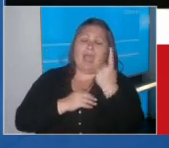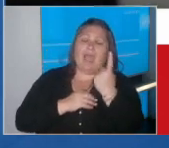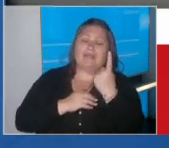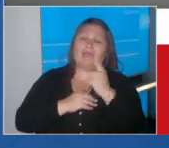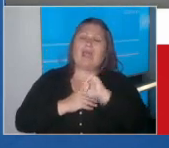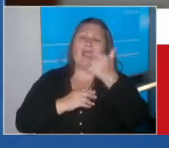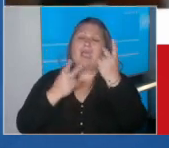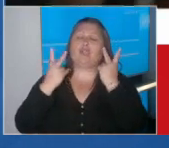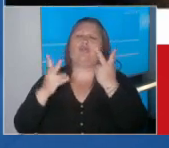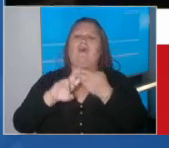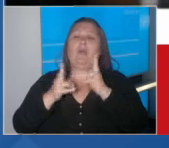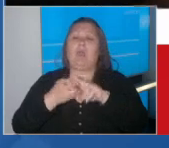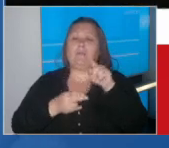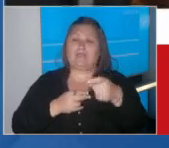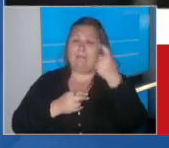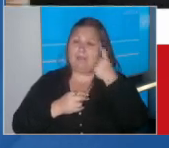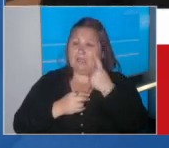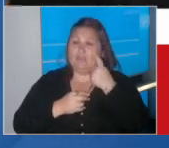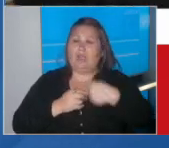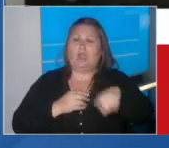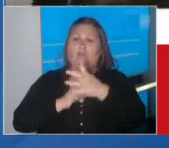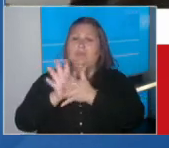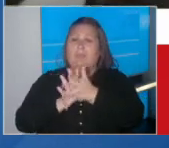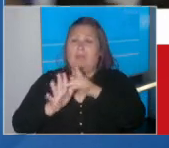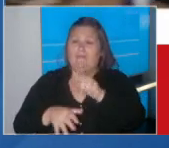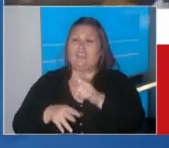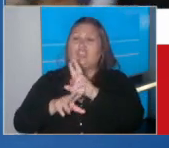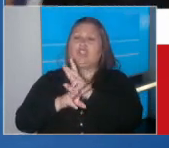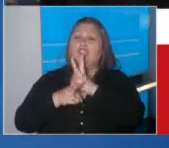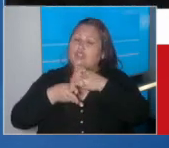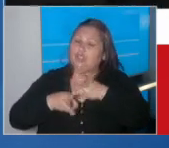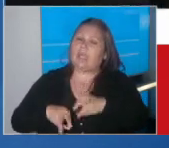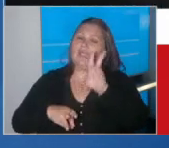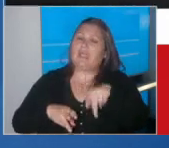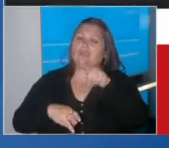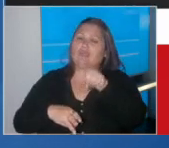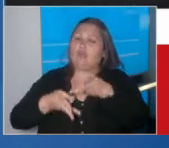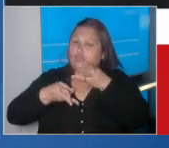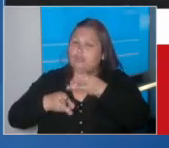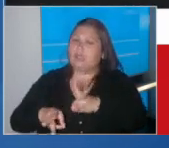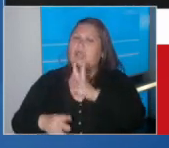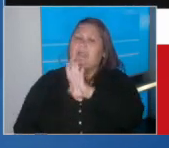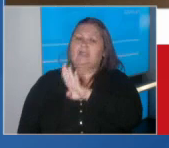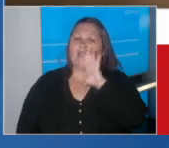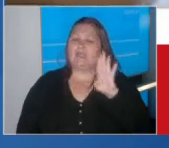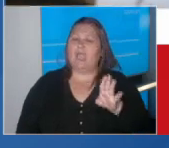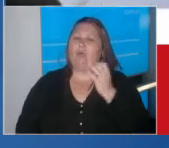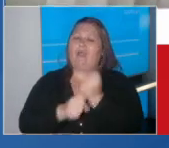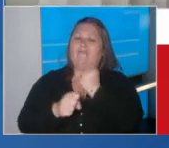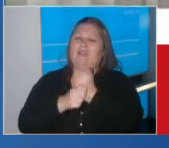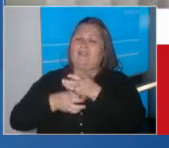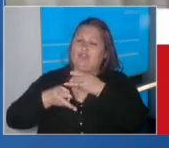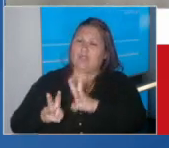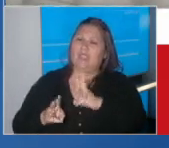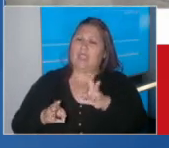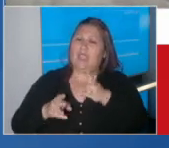חשובה בעולם הזה הפלילי שאנחנו מדברים עליו, שיטה. יש כאן שיטה, נתניהו עבד לפי שיטה עם